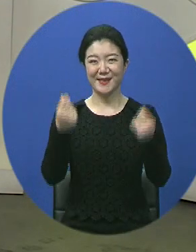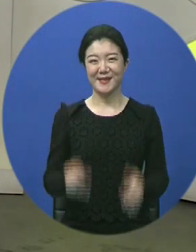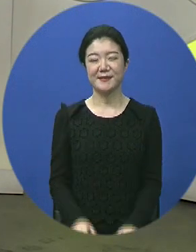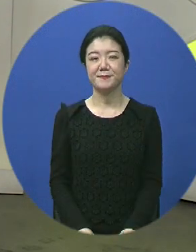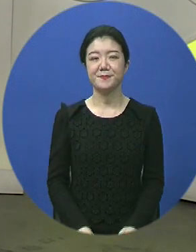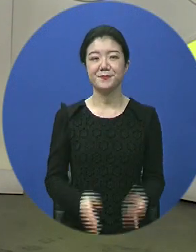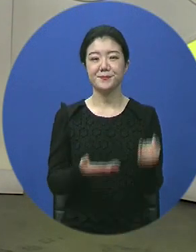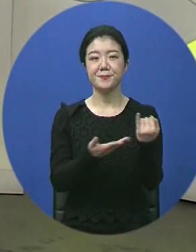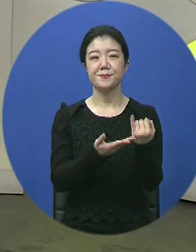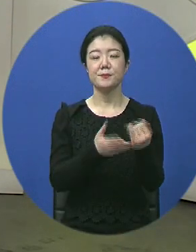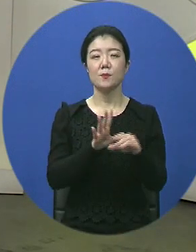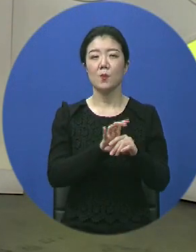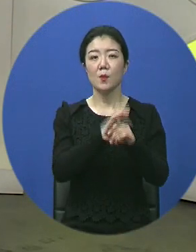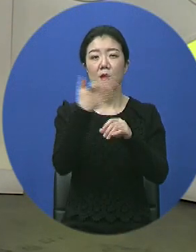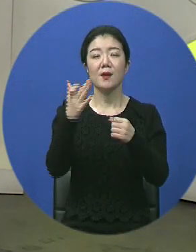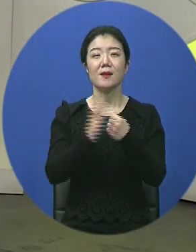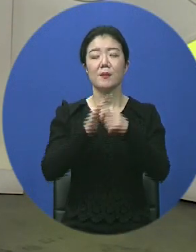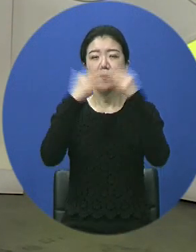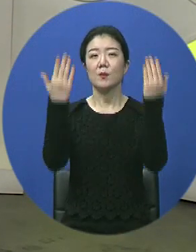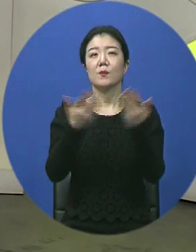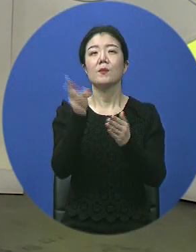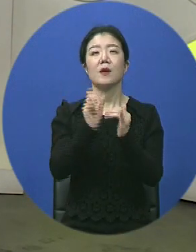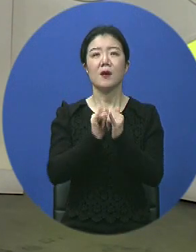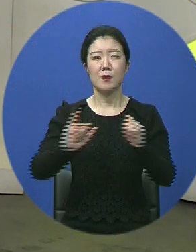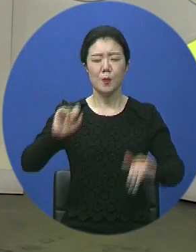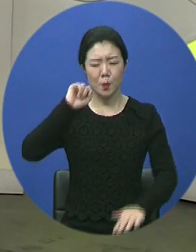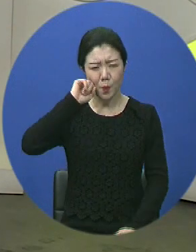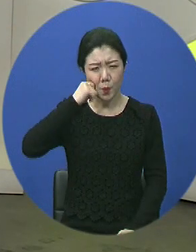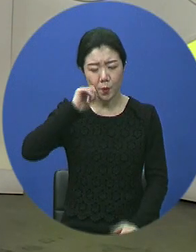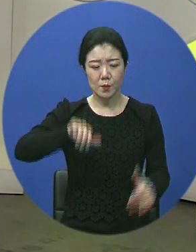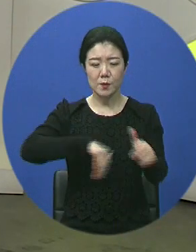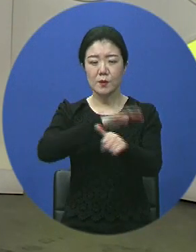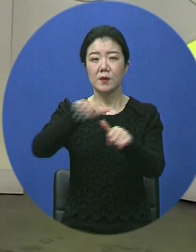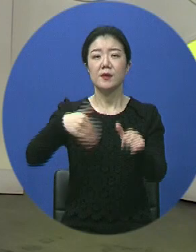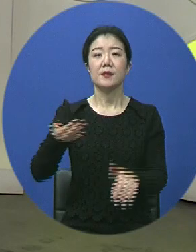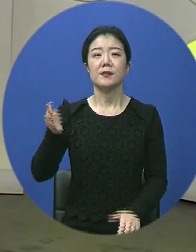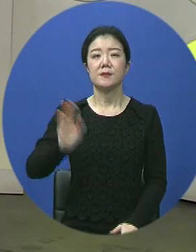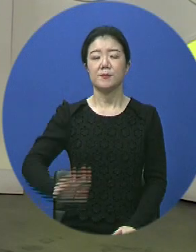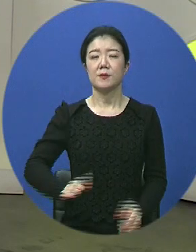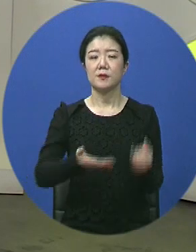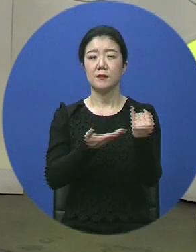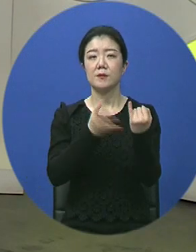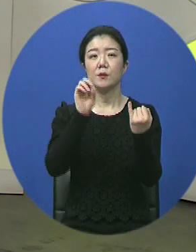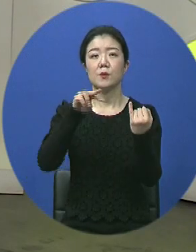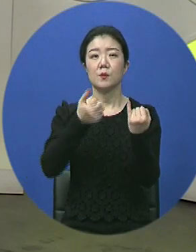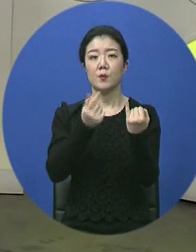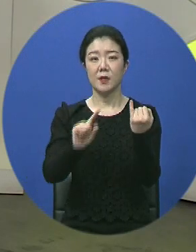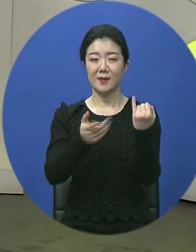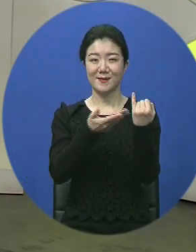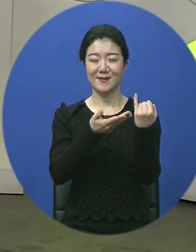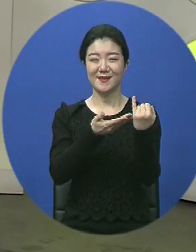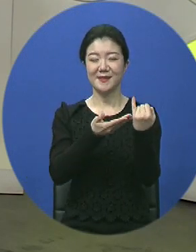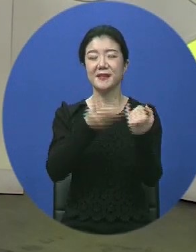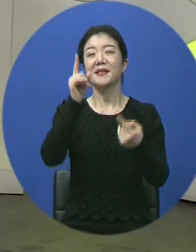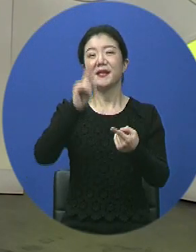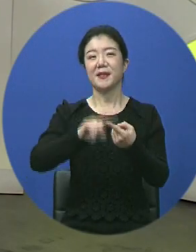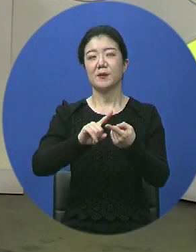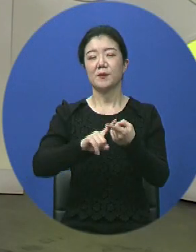올해 코로나19 때문에 모든 가수들이 다 어려움을 겪고 있지만, 네. 또 유아 씨는 유아 씨 나름대로 올해